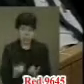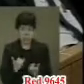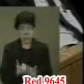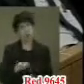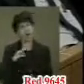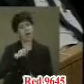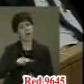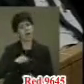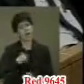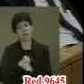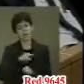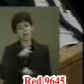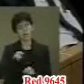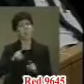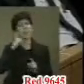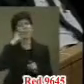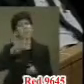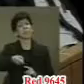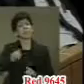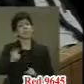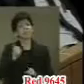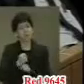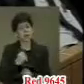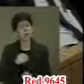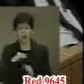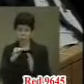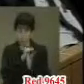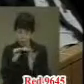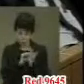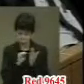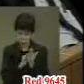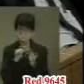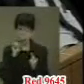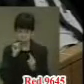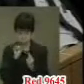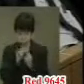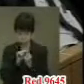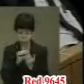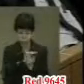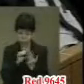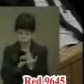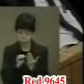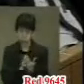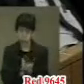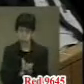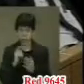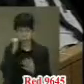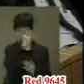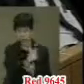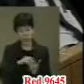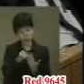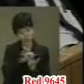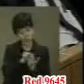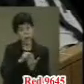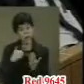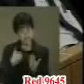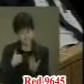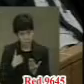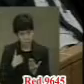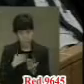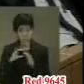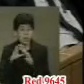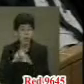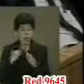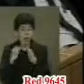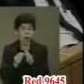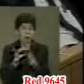ติศาสตร์มันไม่ได้แตกต่างไปจากเดิมขออนุญาตอ่านพระราชดำรัสบางตอนว่าพระราชดำรัสนี้ ได้พระราช